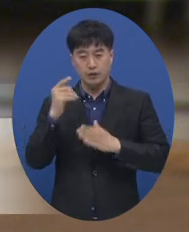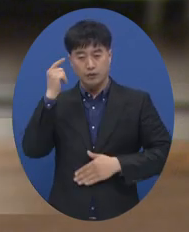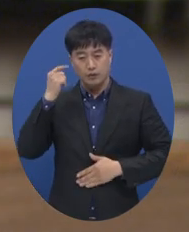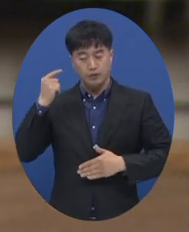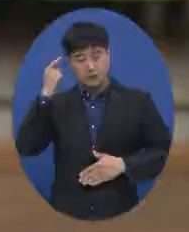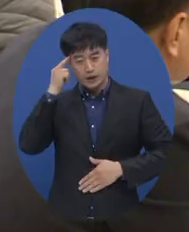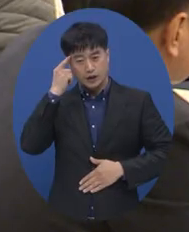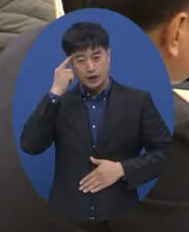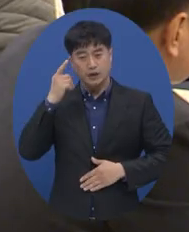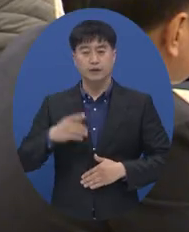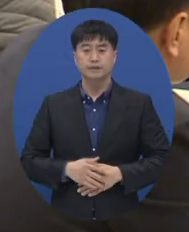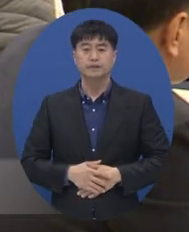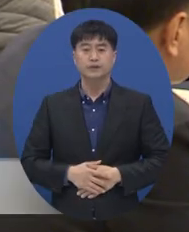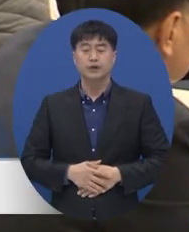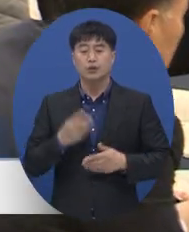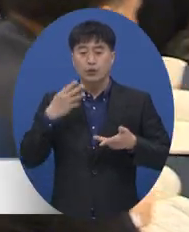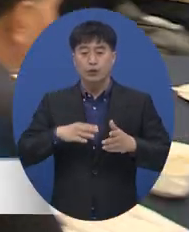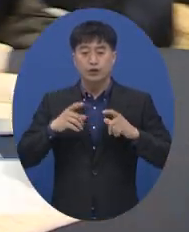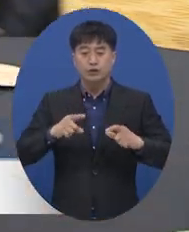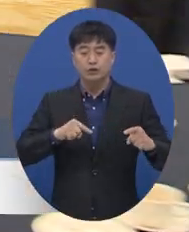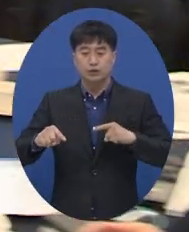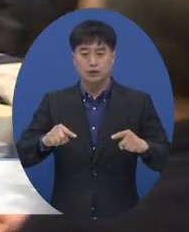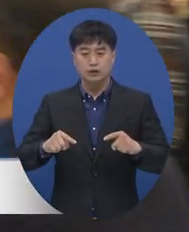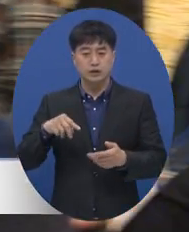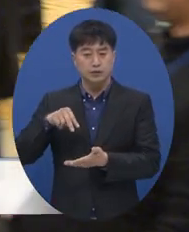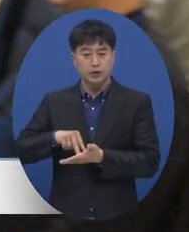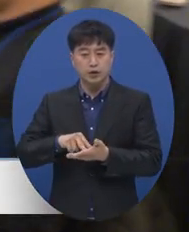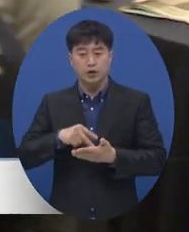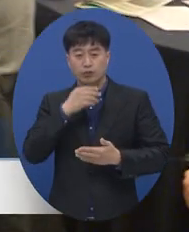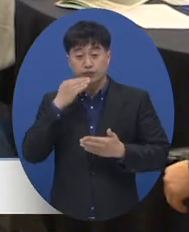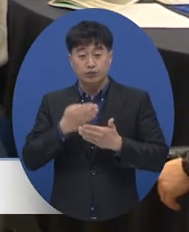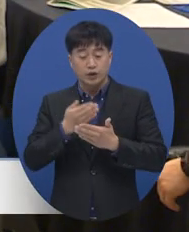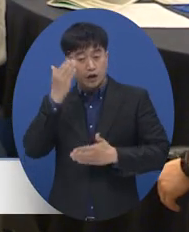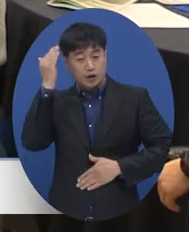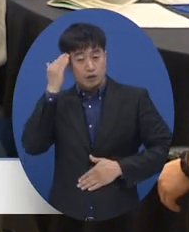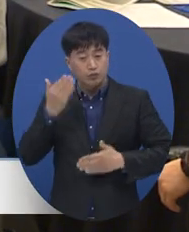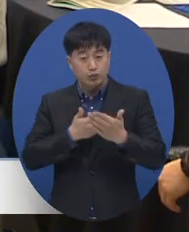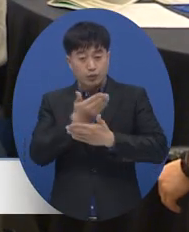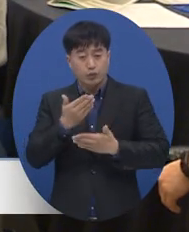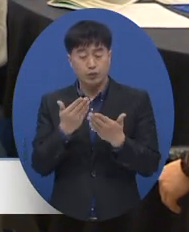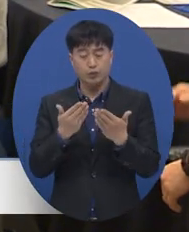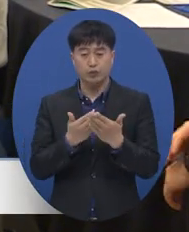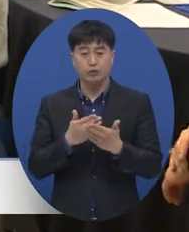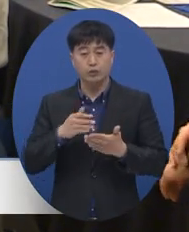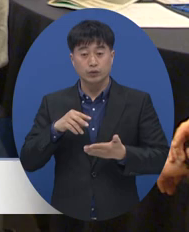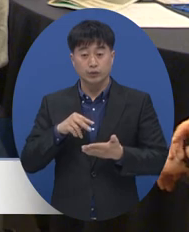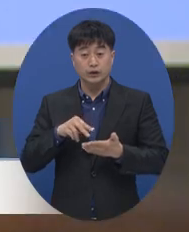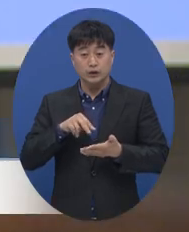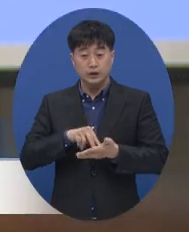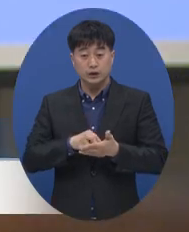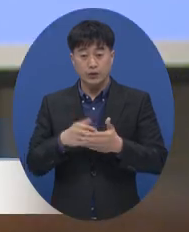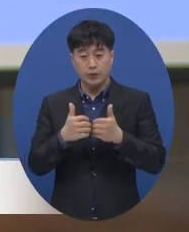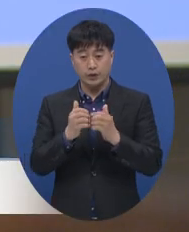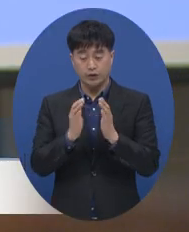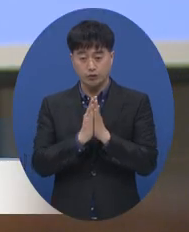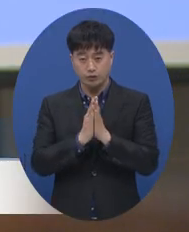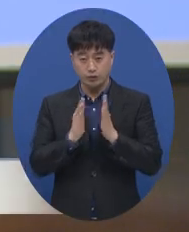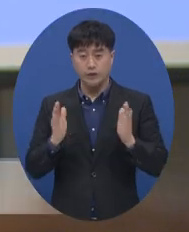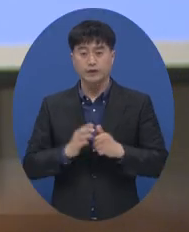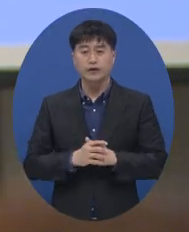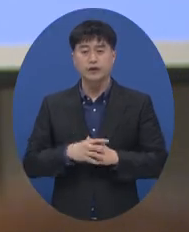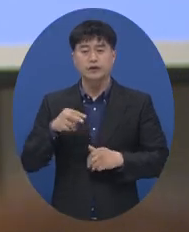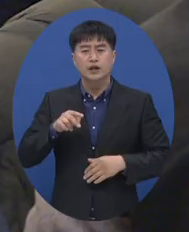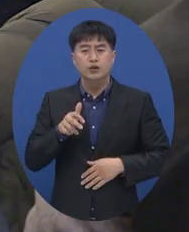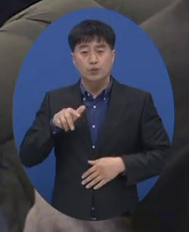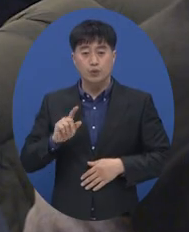판단을 했습니다. 경기도가 지자체 차원의 남북교류 협력 사업에 대한 워크숍을 마련했습니다. 세종연구소